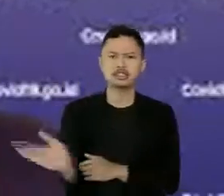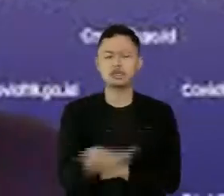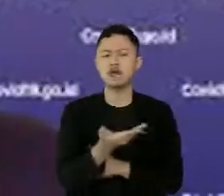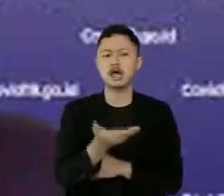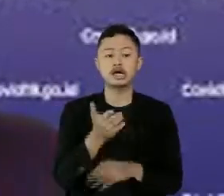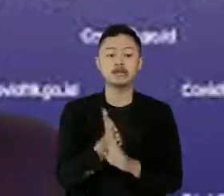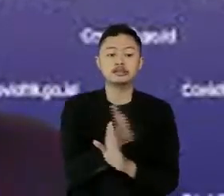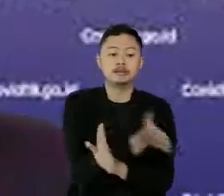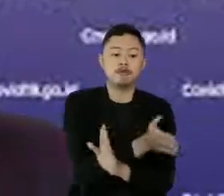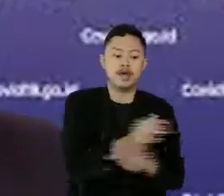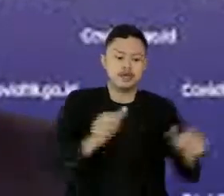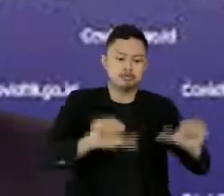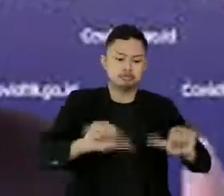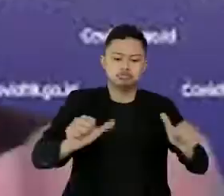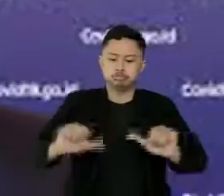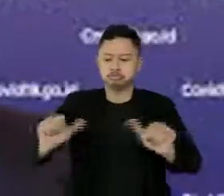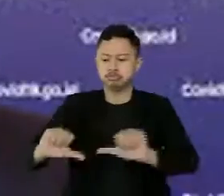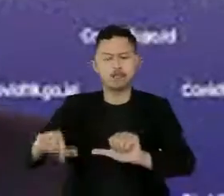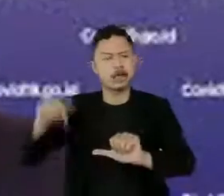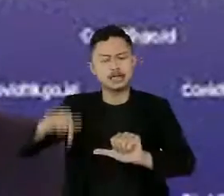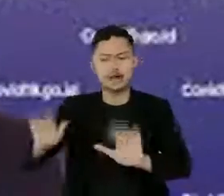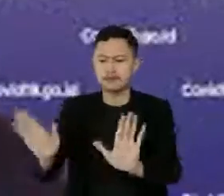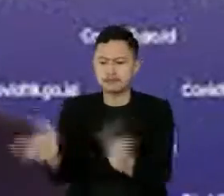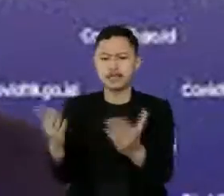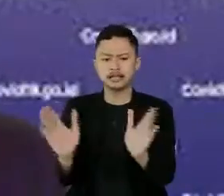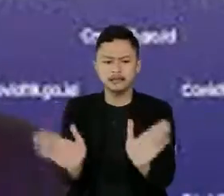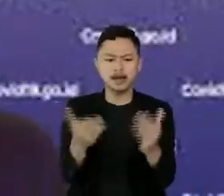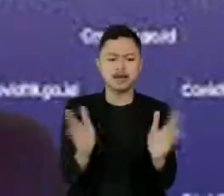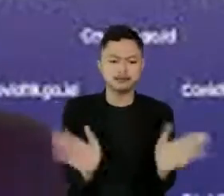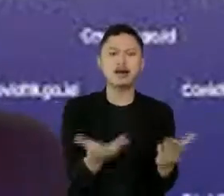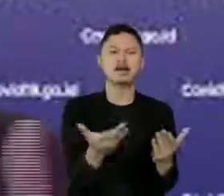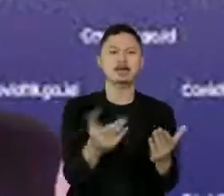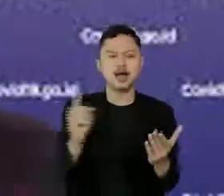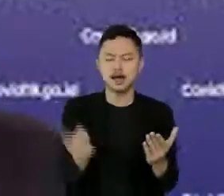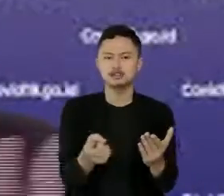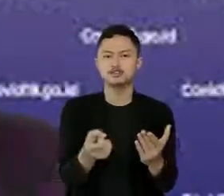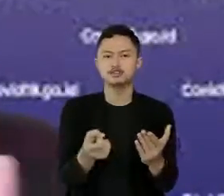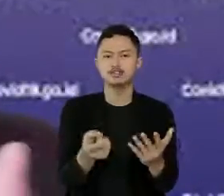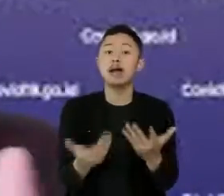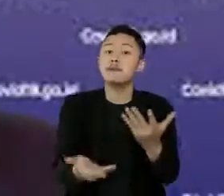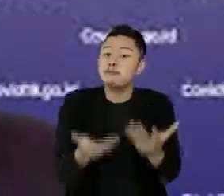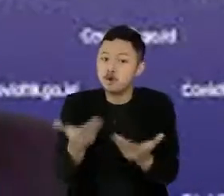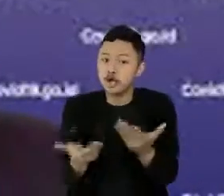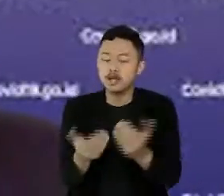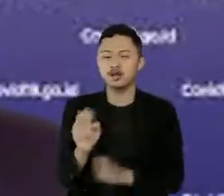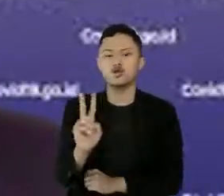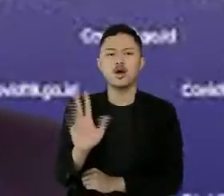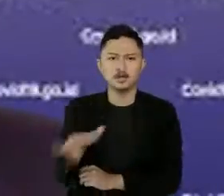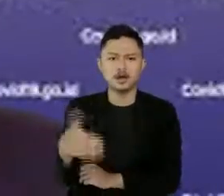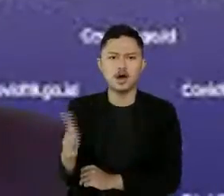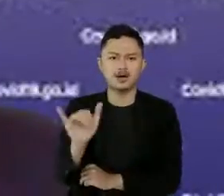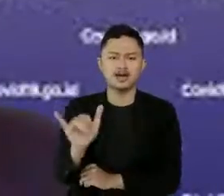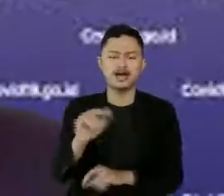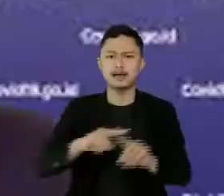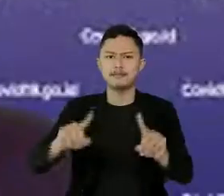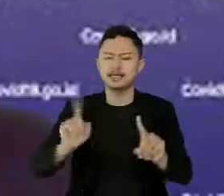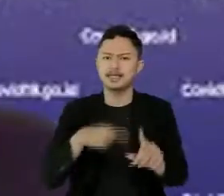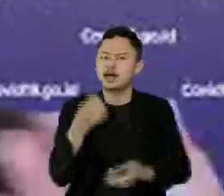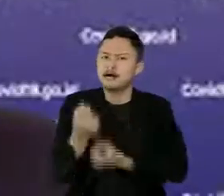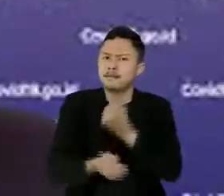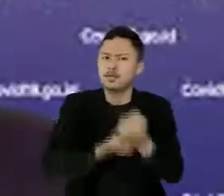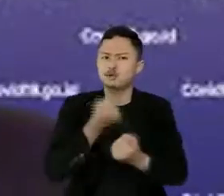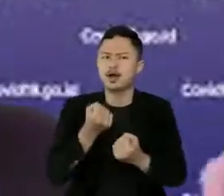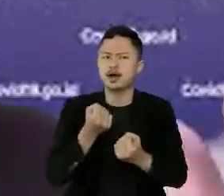pandemi COVID-19. Dan ini sudah hampir 2 tahun ya. Nah, namun tentu saja ini harus diresponi